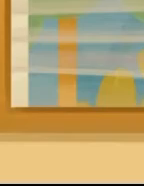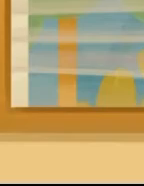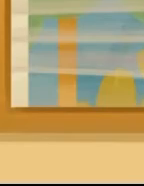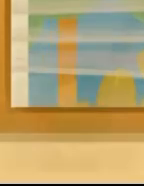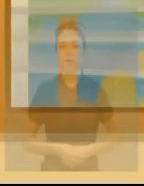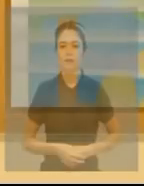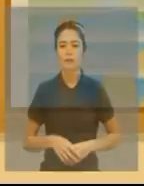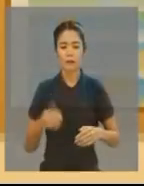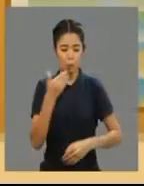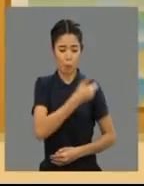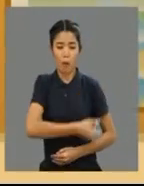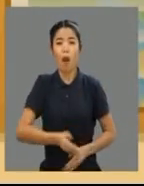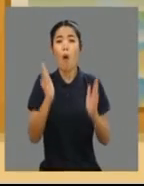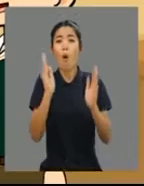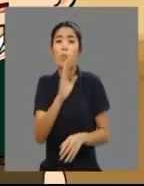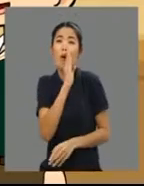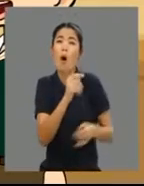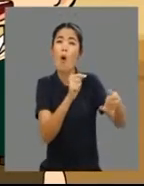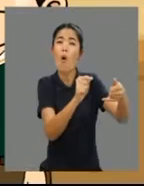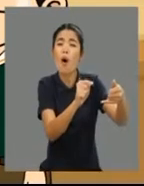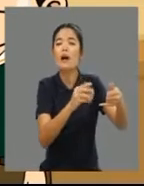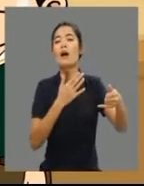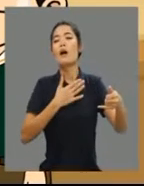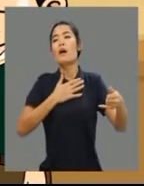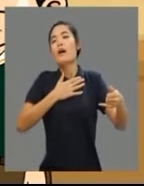อเฮ้ยหุ่นเอาไว้ยังวะ